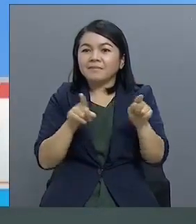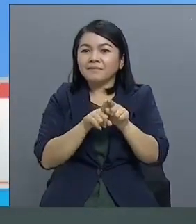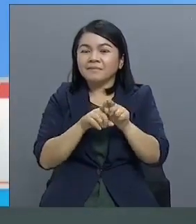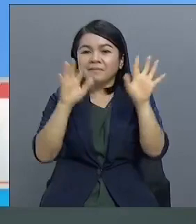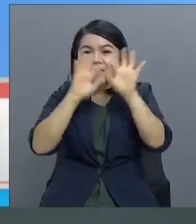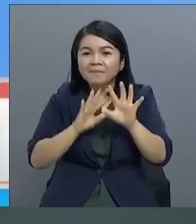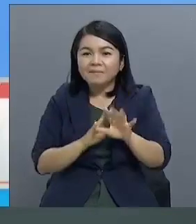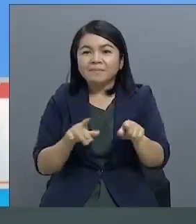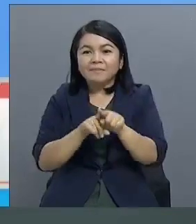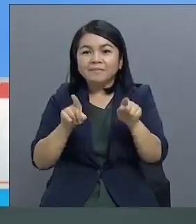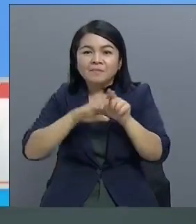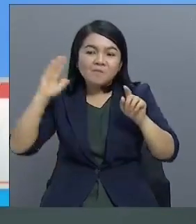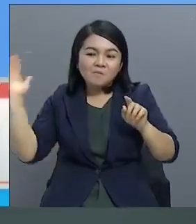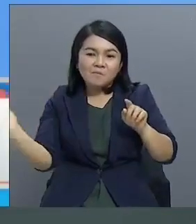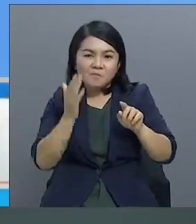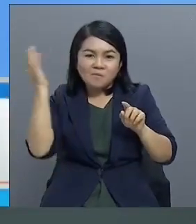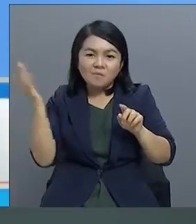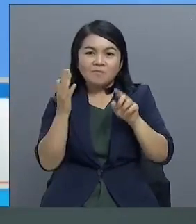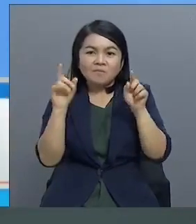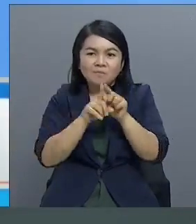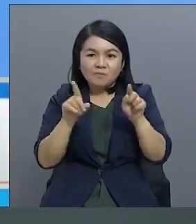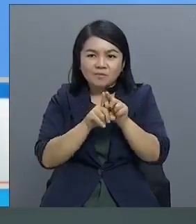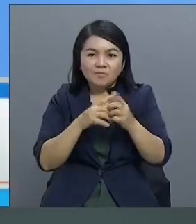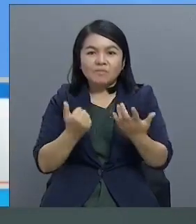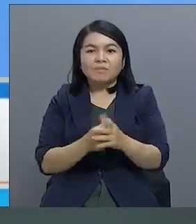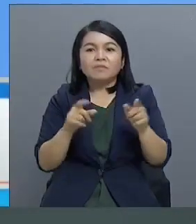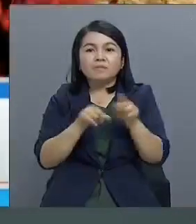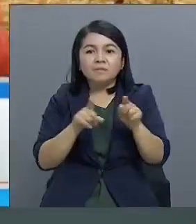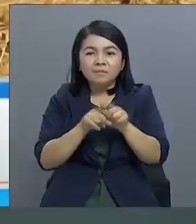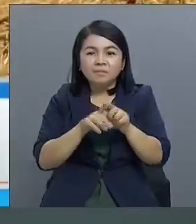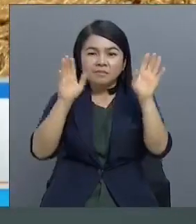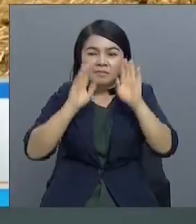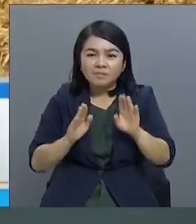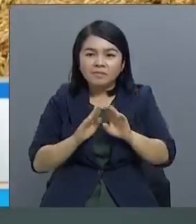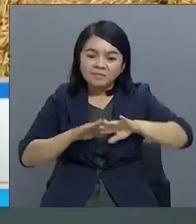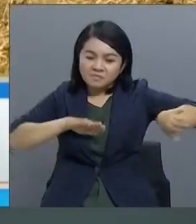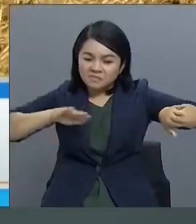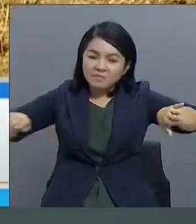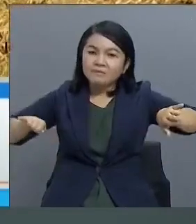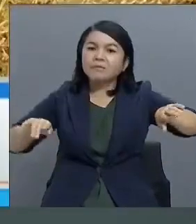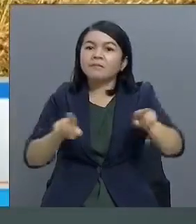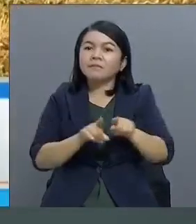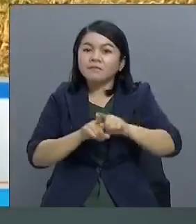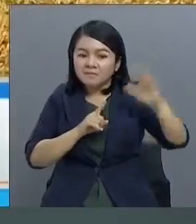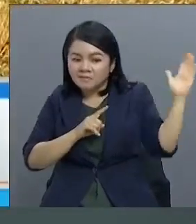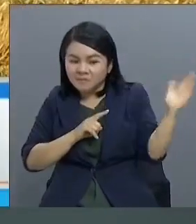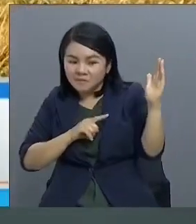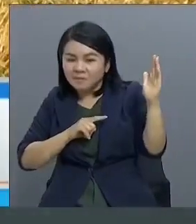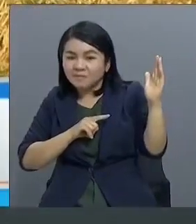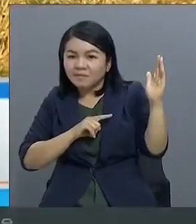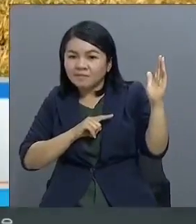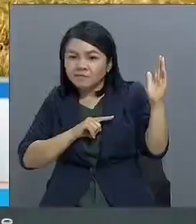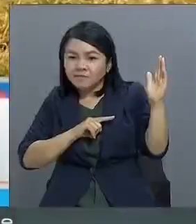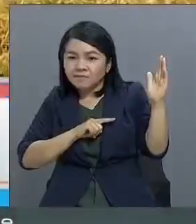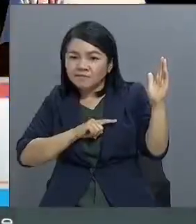แต่ว่าลมบนมีนะครับลมด้านบนเนี่ยจะพัดมาจากทางใต้เราต้องวิ่งจากเหนือไปใต้ไงฮะหลักการเดียวกับขึ้นบินเลยต้านลมแ